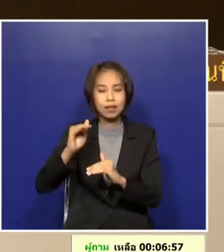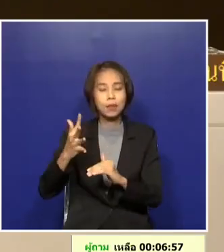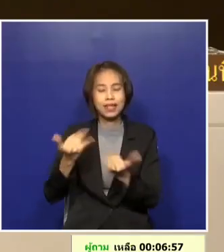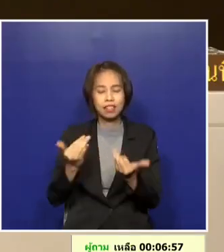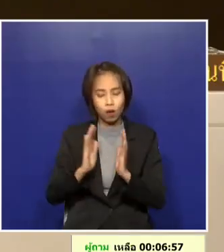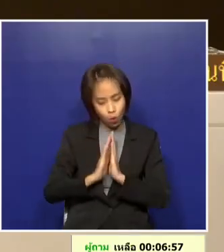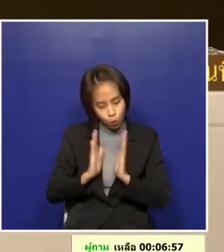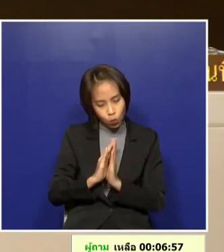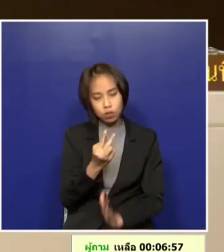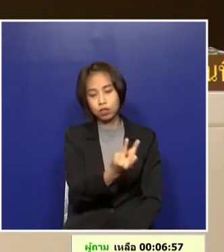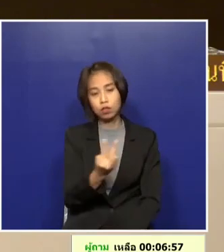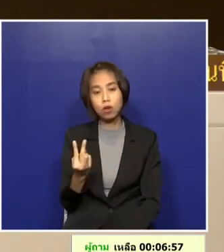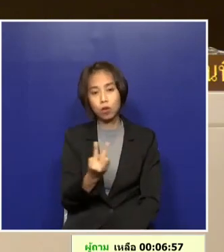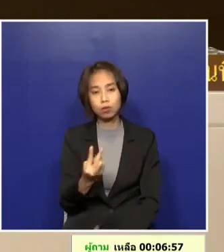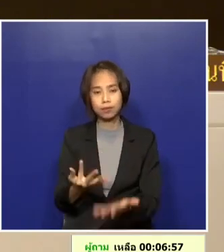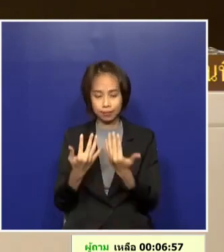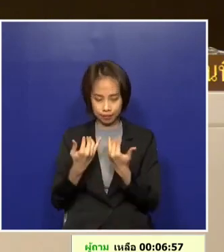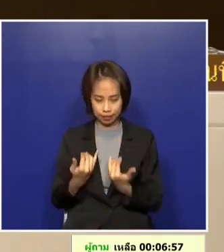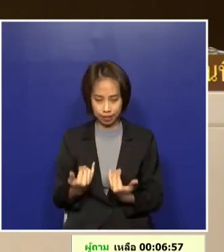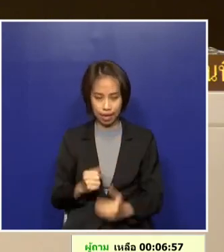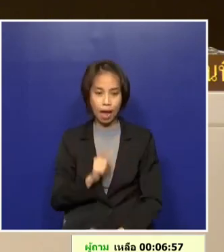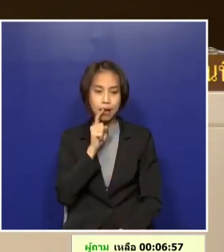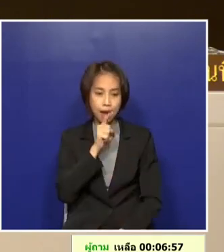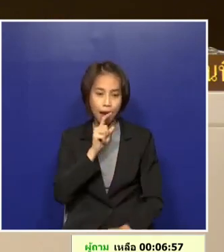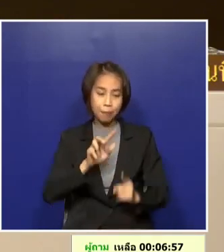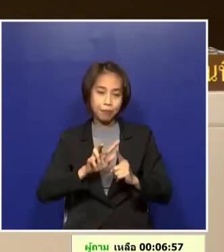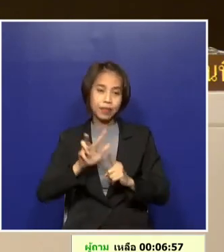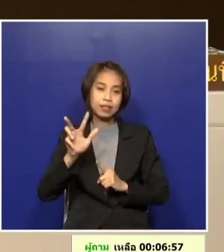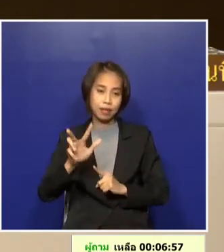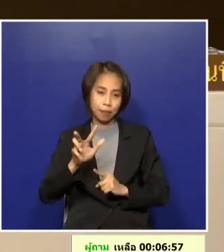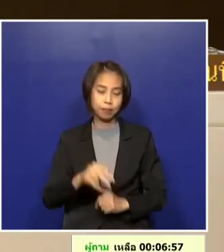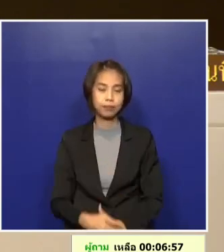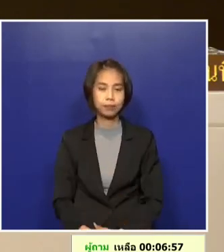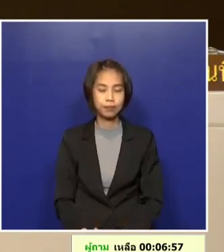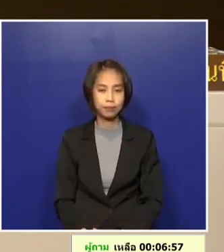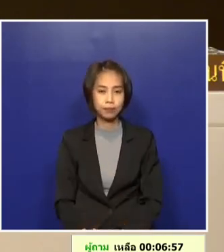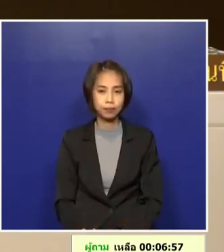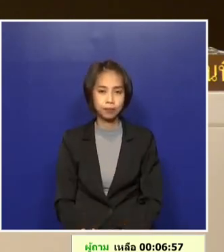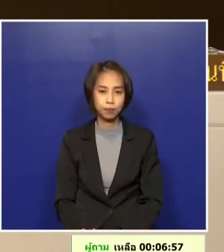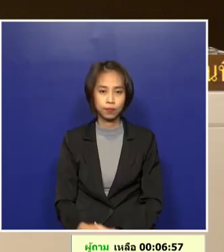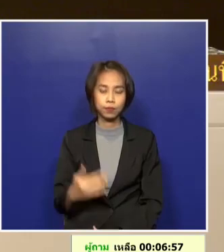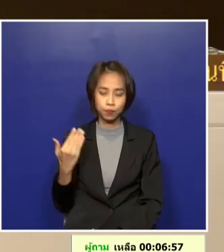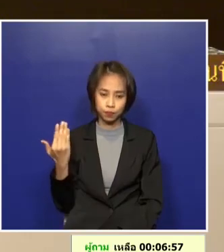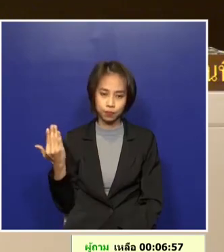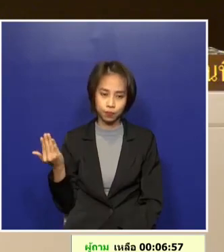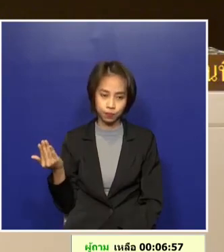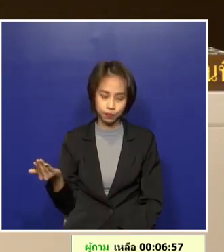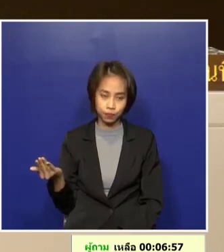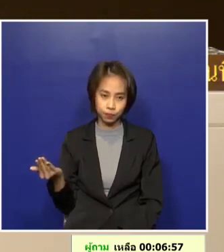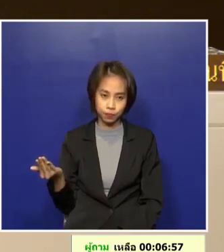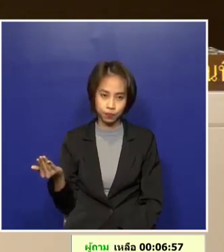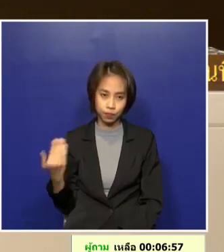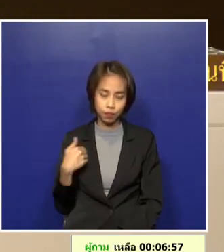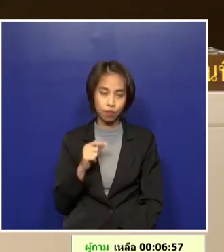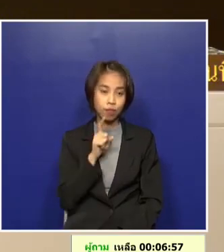กระทู้สดด้วยวาจาที่3ของคุณเท่าพิภพลิ้มจิตกรถ